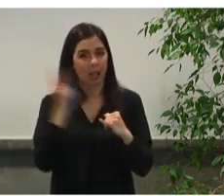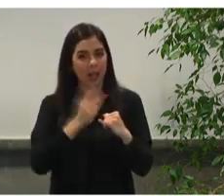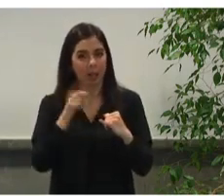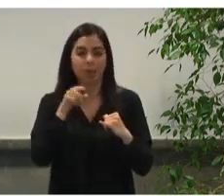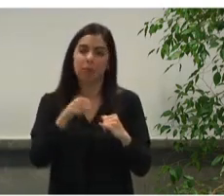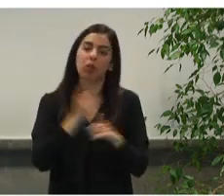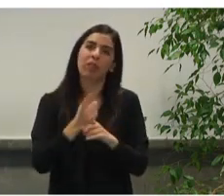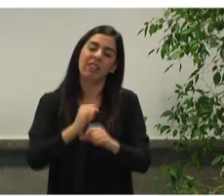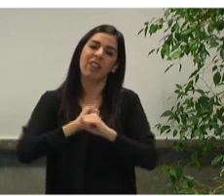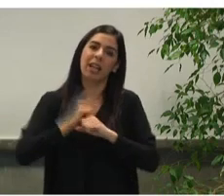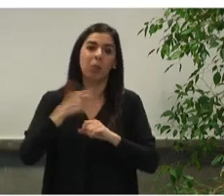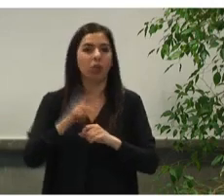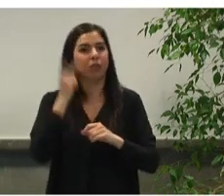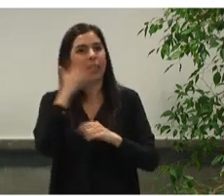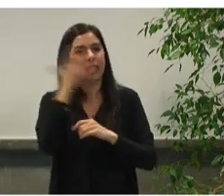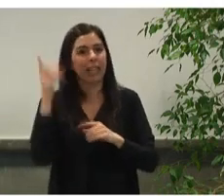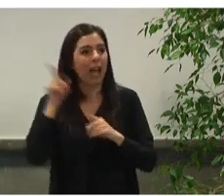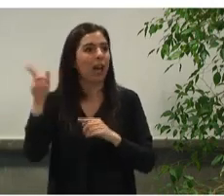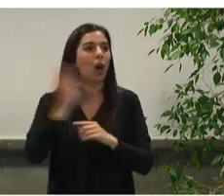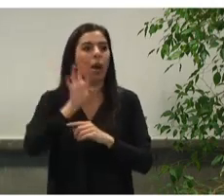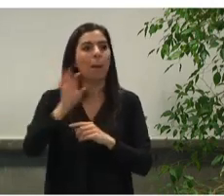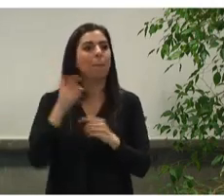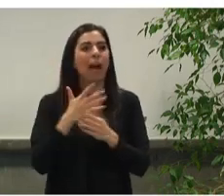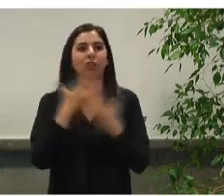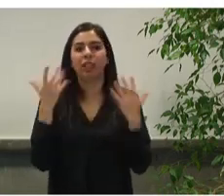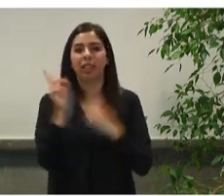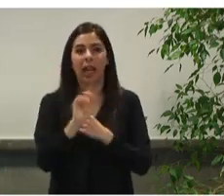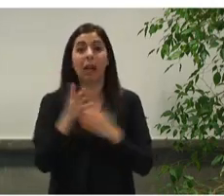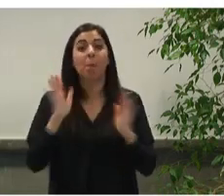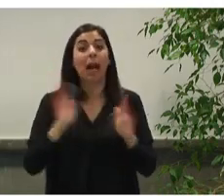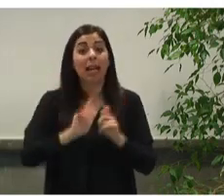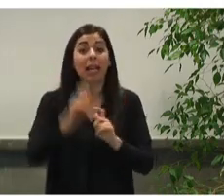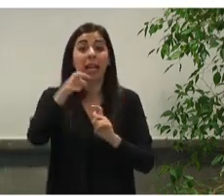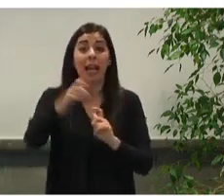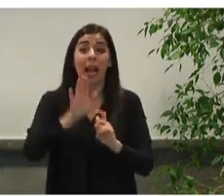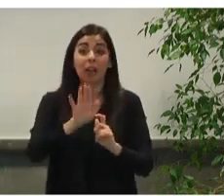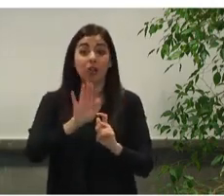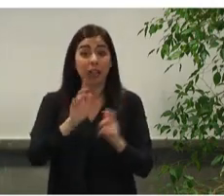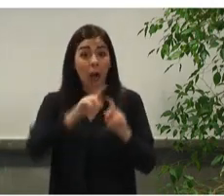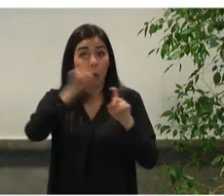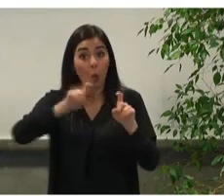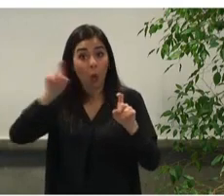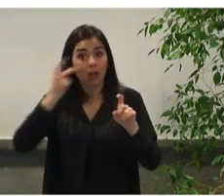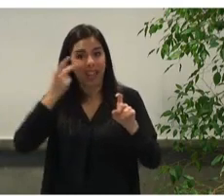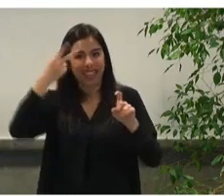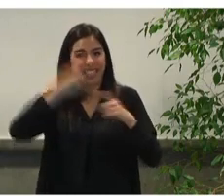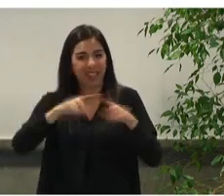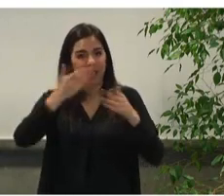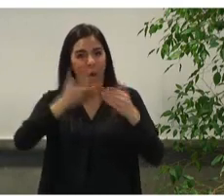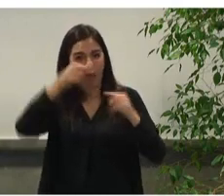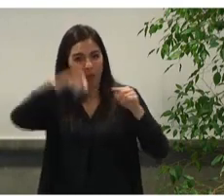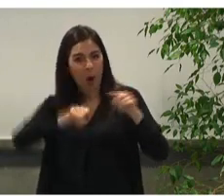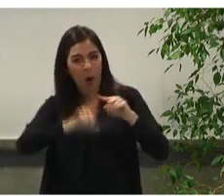un atto di fede perché la figura non è esplicativa, ma la crescita che viene vista in una curva è diversa dalla crescita che vediamo